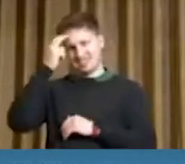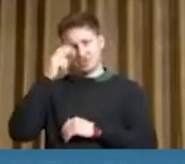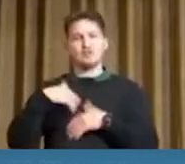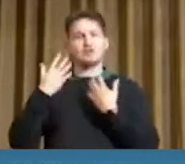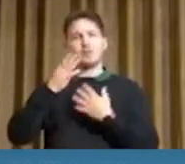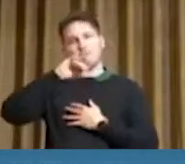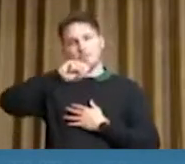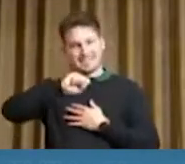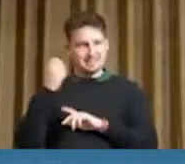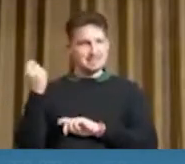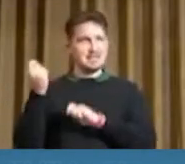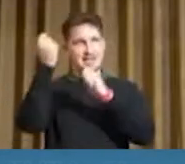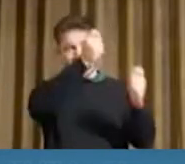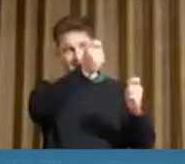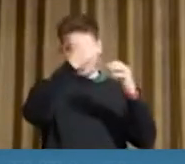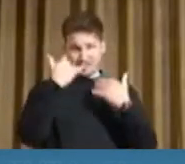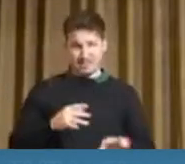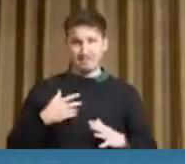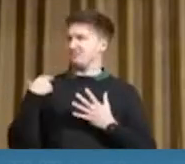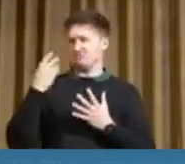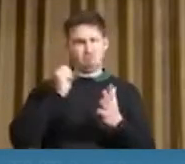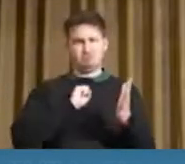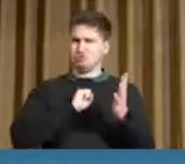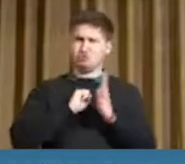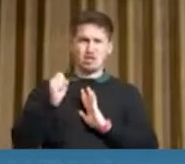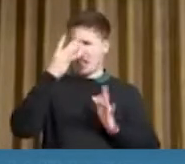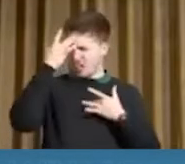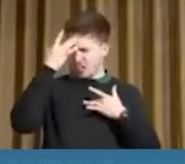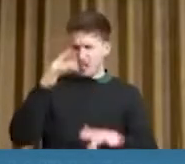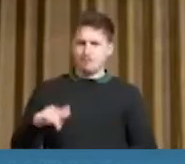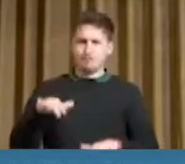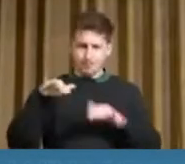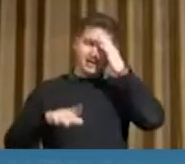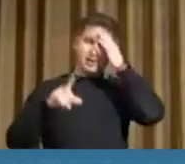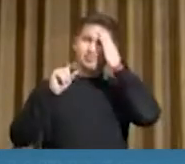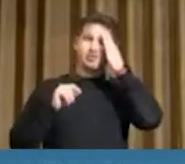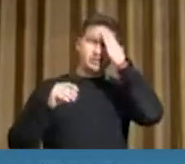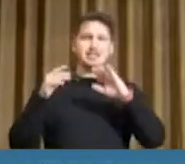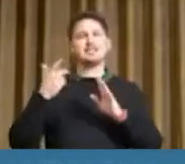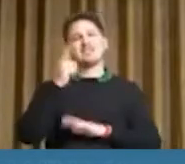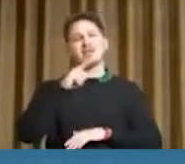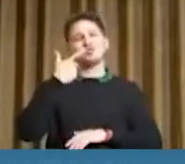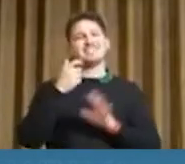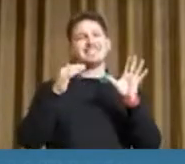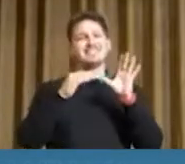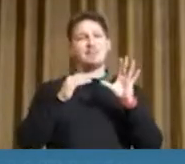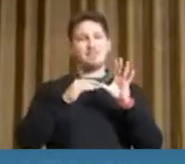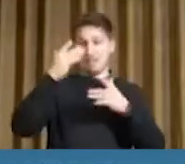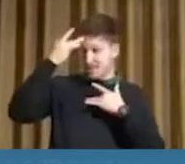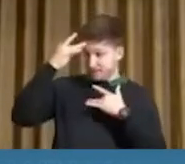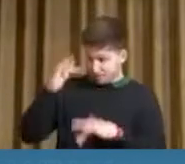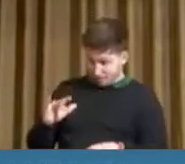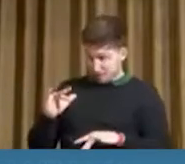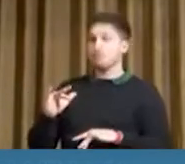BISP-Antrag geschrieben, der dann erfreulich schnell im Herbst, also September, genehmigt wurde und wir das Projekt dann